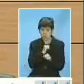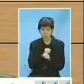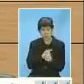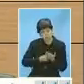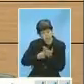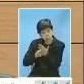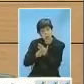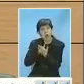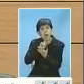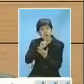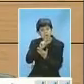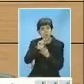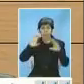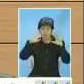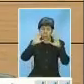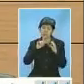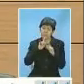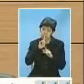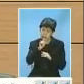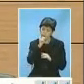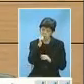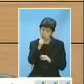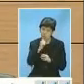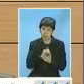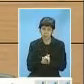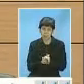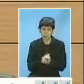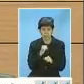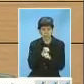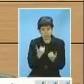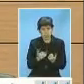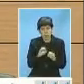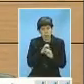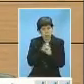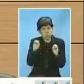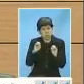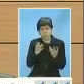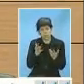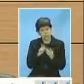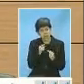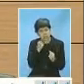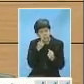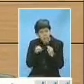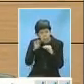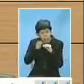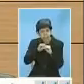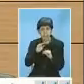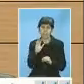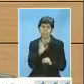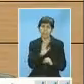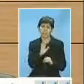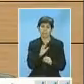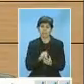ยื่นกระทู้ถามรัฐบาลได้ท่านไม่ควรจะใช้เวทีนี้มาหาเศรษฐาเลยครับ เดี๋ยวนะ